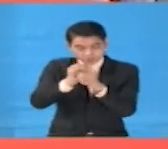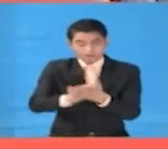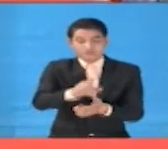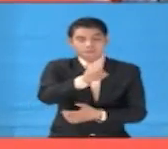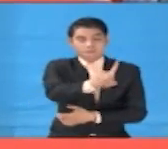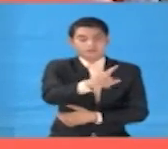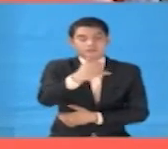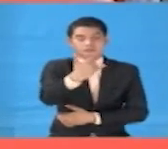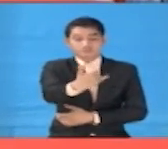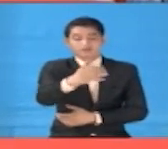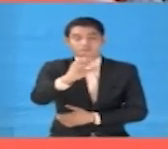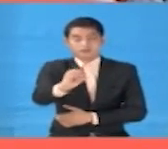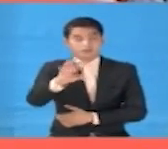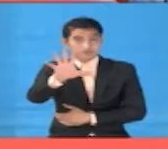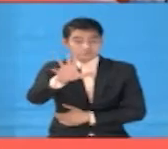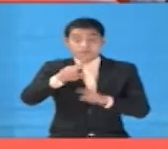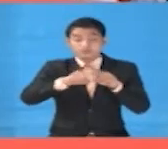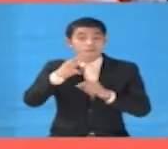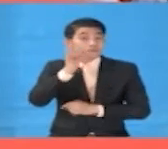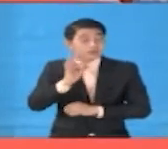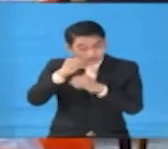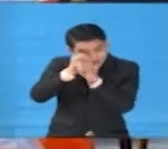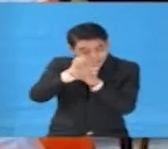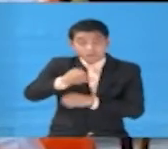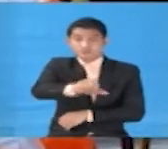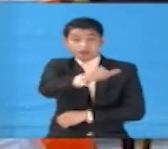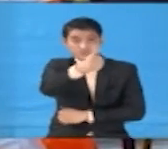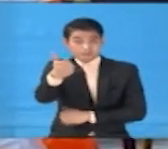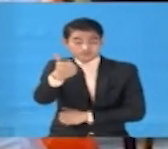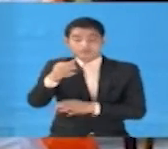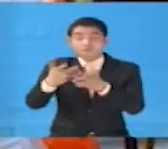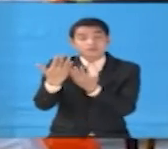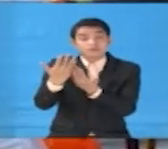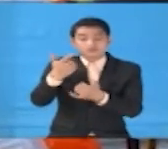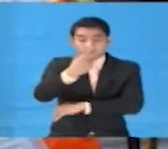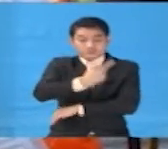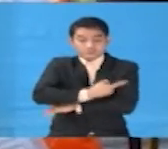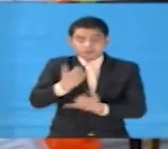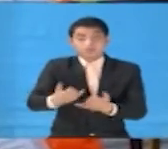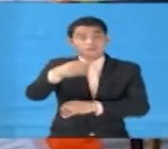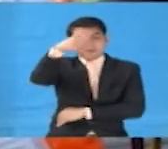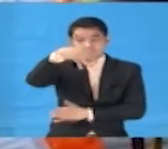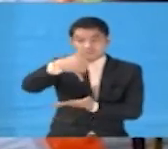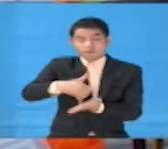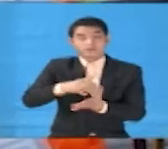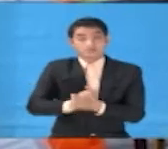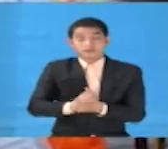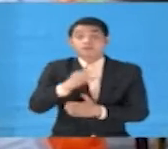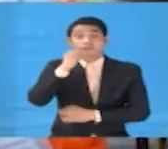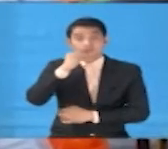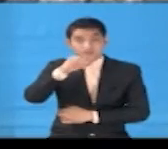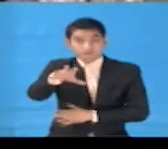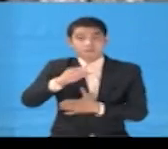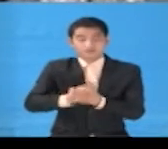ន1605សម្ណាផ្សេងទៀតដែលត្រូវបានធ្វើការវិភាគបន្តនៅក្នុងថ្ងៃនេះសូមជម្រាបផងថា